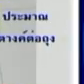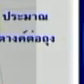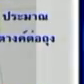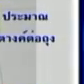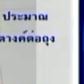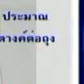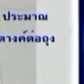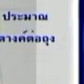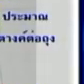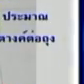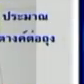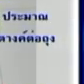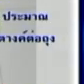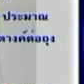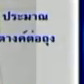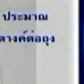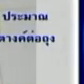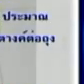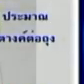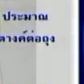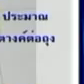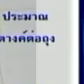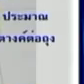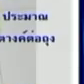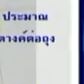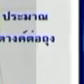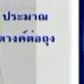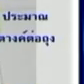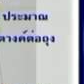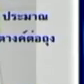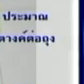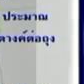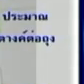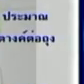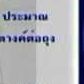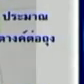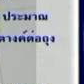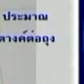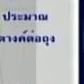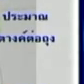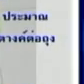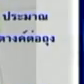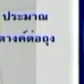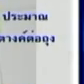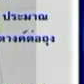นะคะก็ตกใบละ32สตางค์ต่อถุง12โลชั่นกันยุง2ซองค่ะเป็นราคา16บาทค่ะ